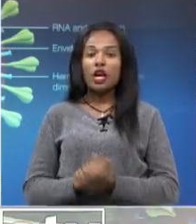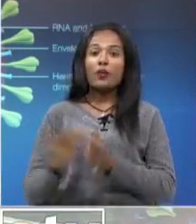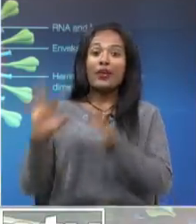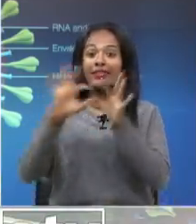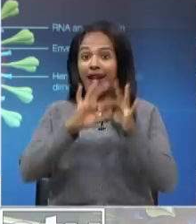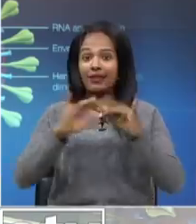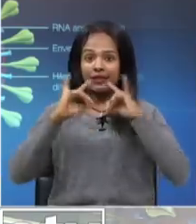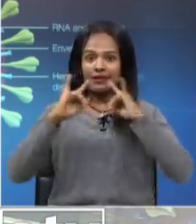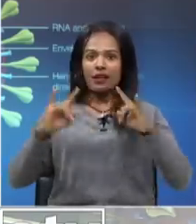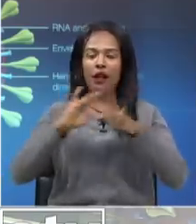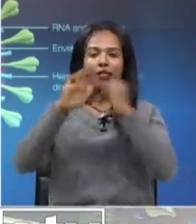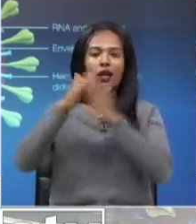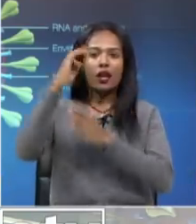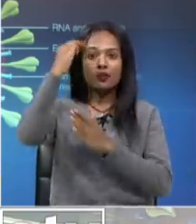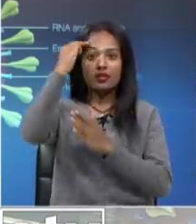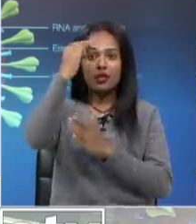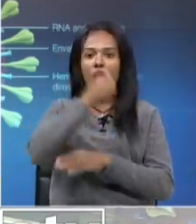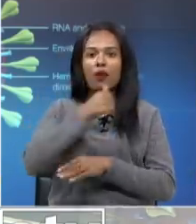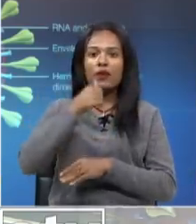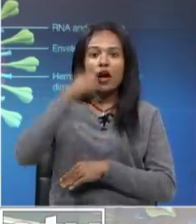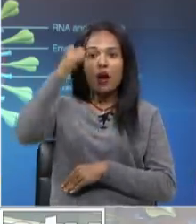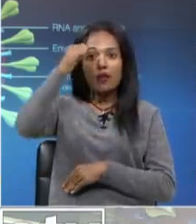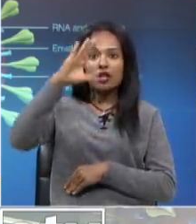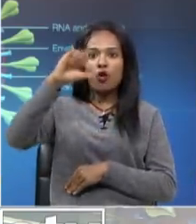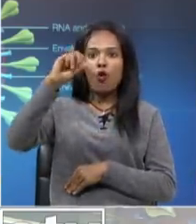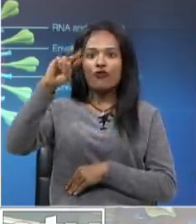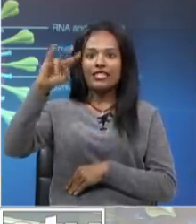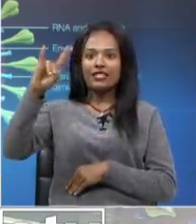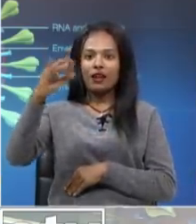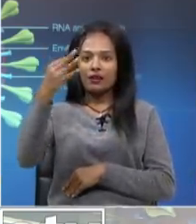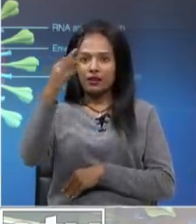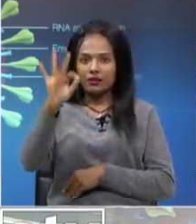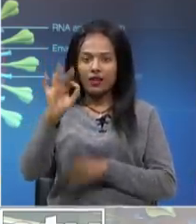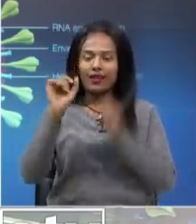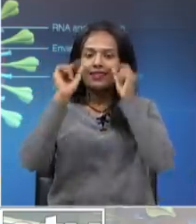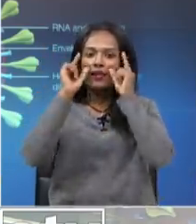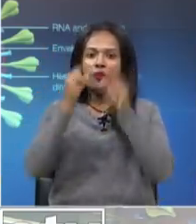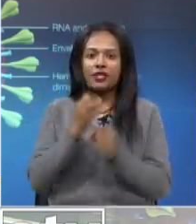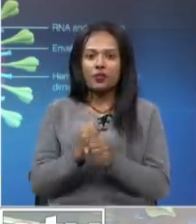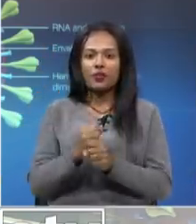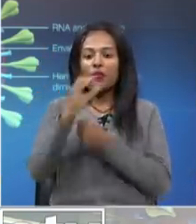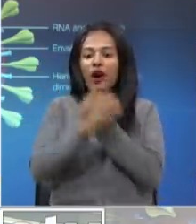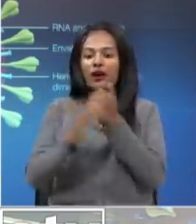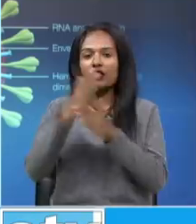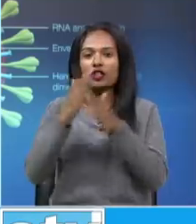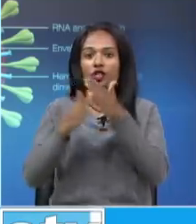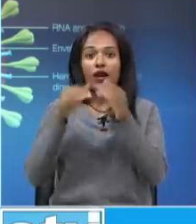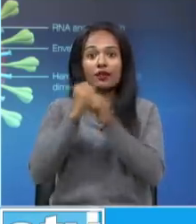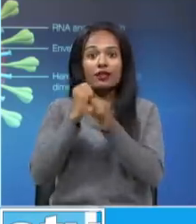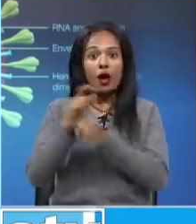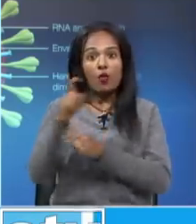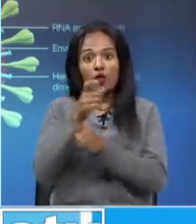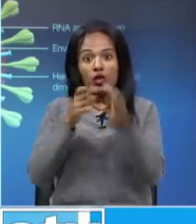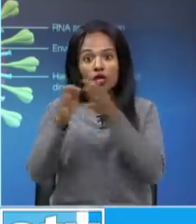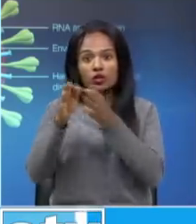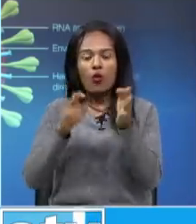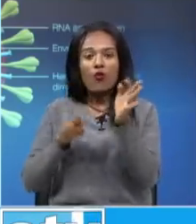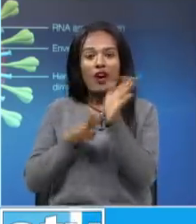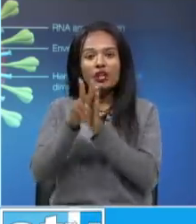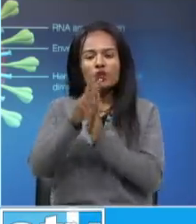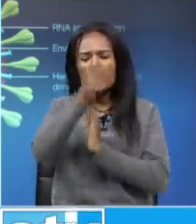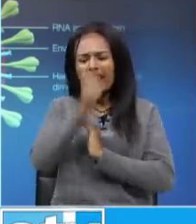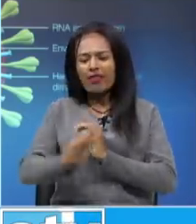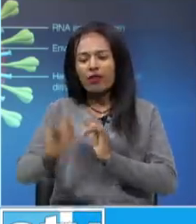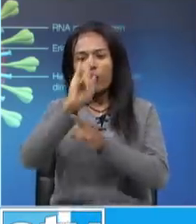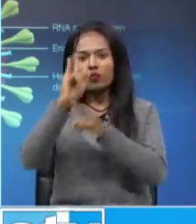በተያያዘ ዜና ጠቅላይ ሚኒስትር አብይ አህመድ የኮቪድ-19 ግንዛቤ ማስጨበጫ ስራ በሀገር ደረጃ እየተከናወነ መሆኑን ገልጸው ቫይረሱ ከየትኛውም ሀገር ወይም ዜግነት